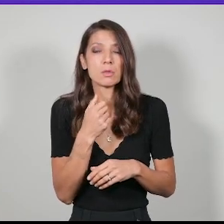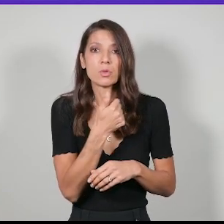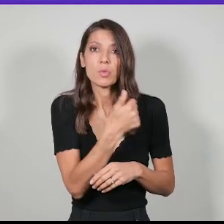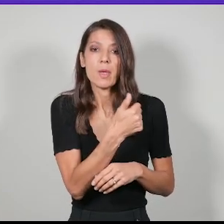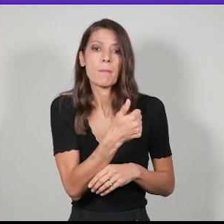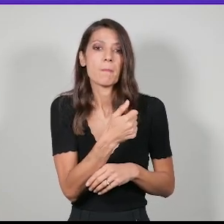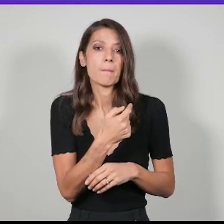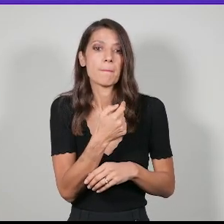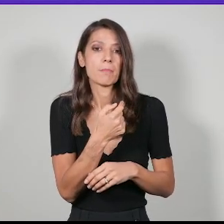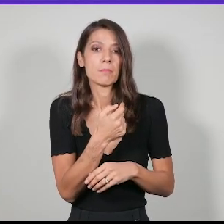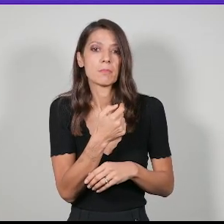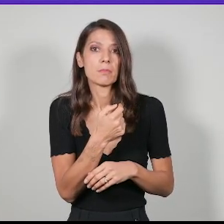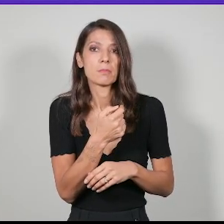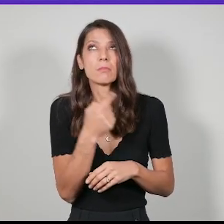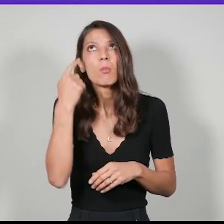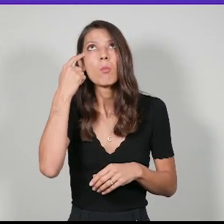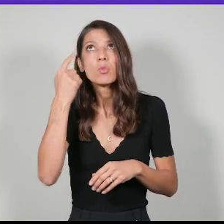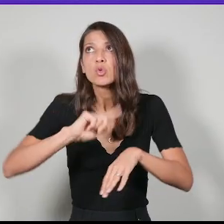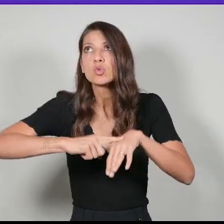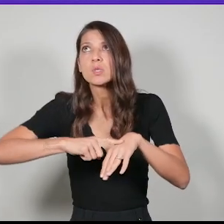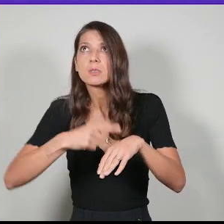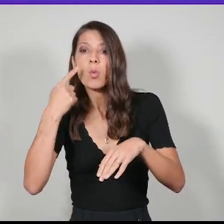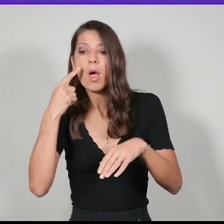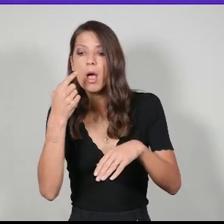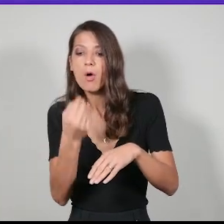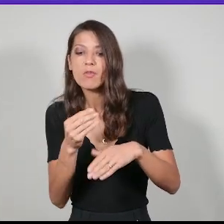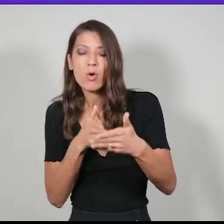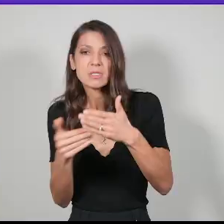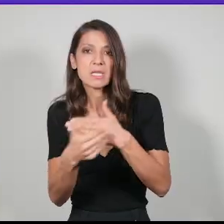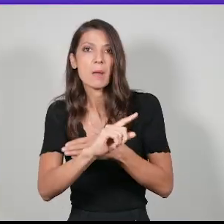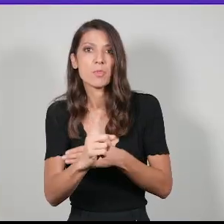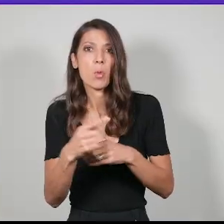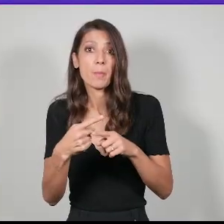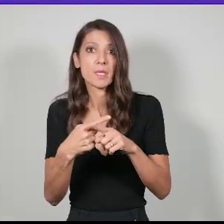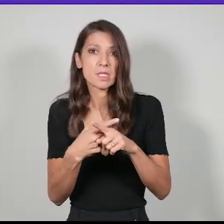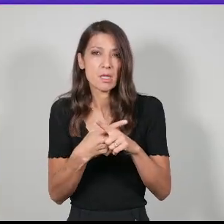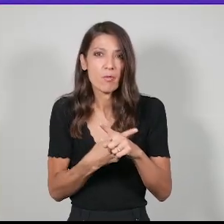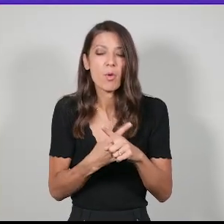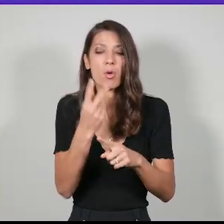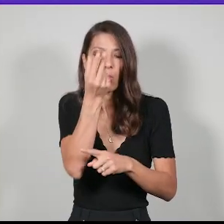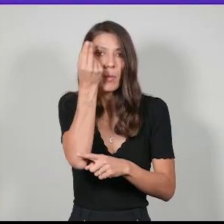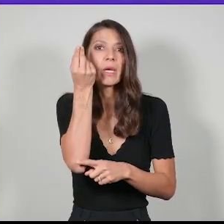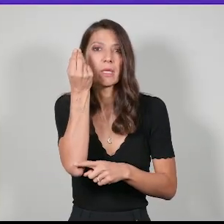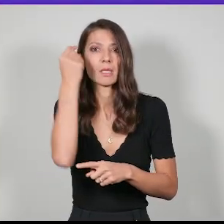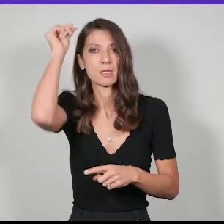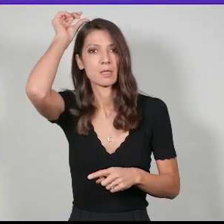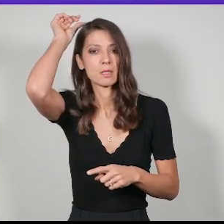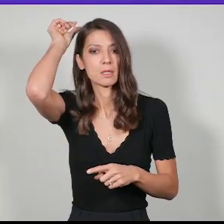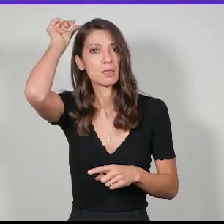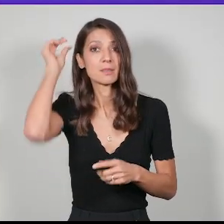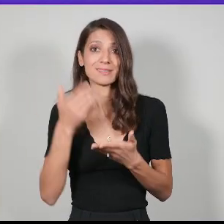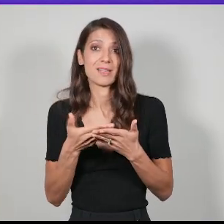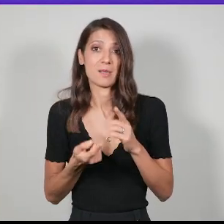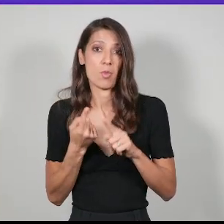positionnés dans le champ du handicap tout de suite, en fait. Et donc, ils y arrivent aussi progressivement. Donc ça, c'est aussi un